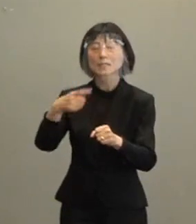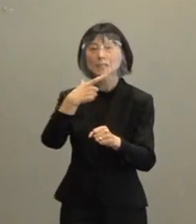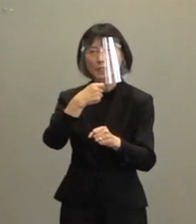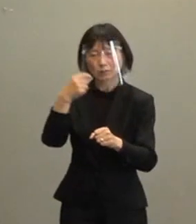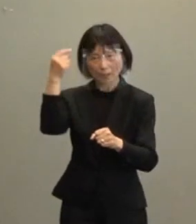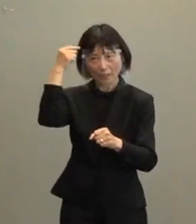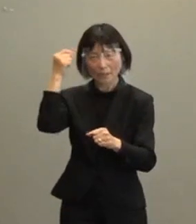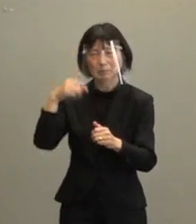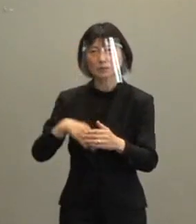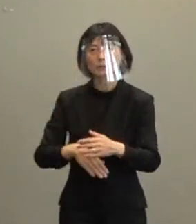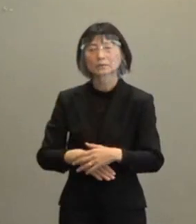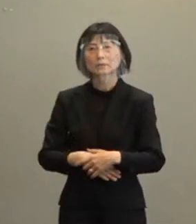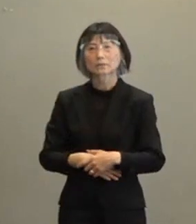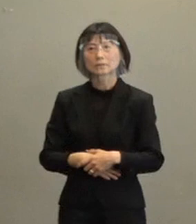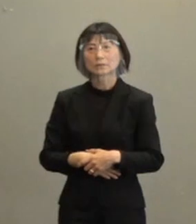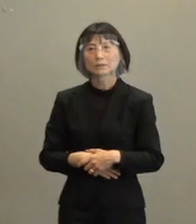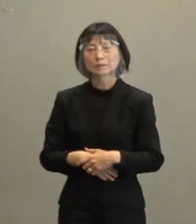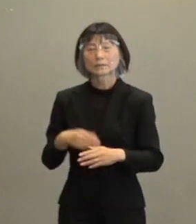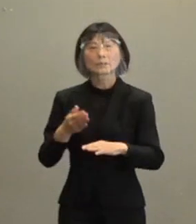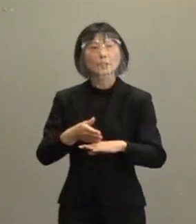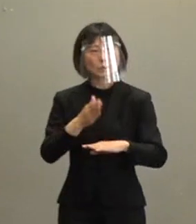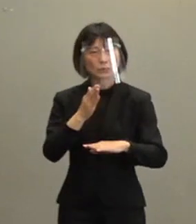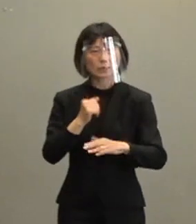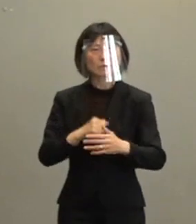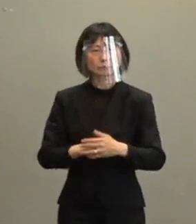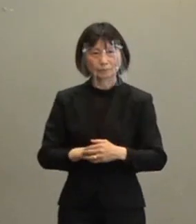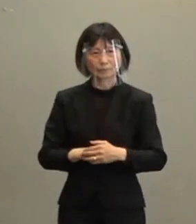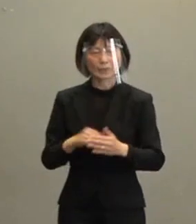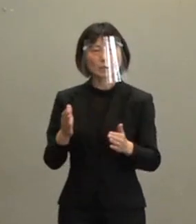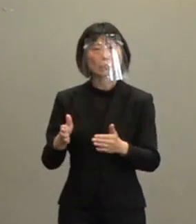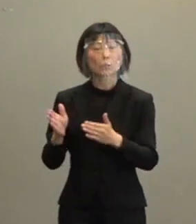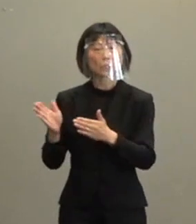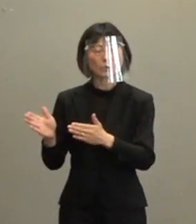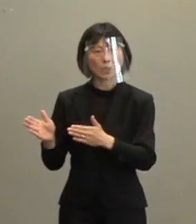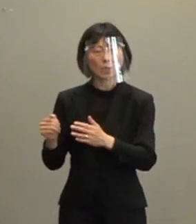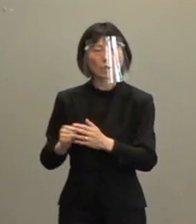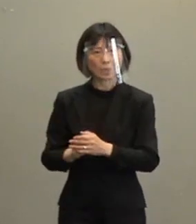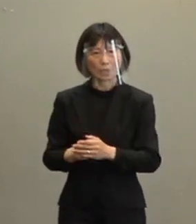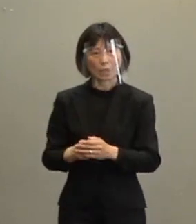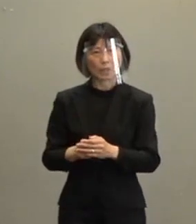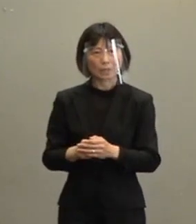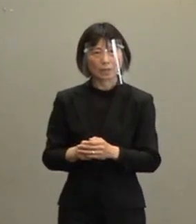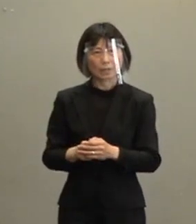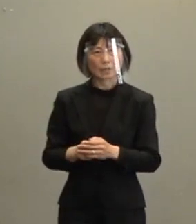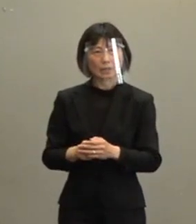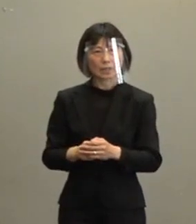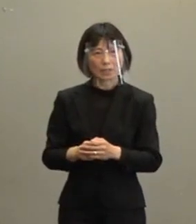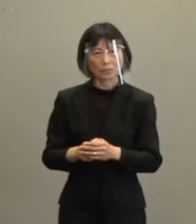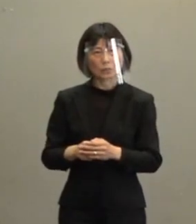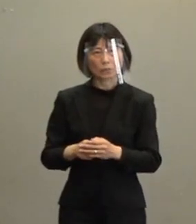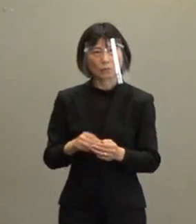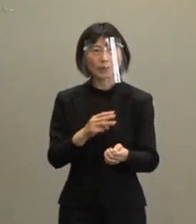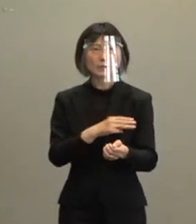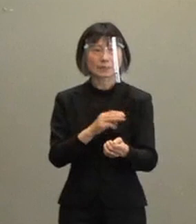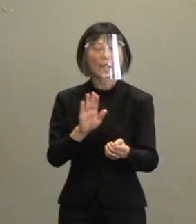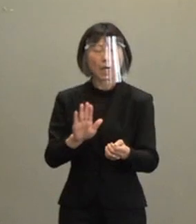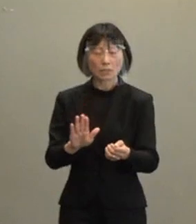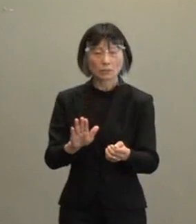思います。 ここでですね、新しい すること自体喜ばしいことなんです